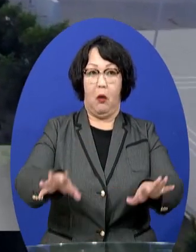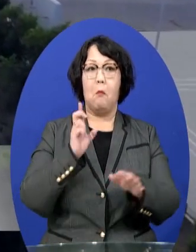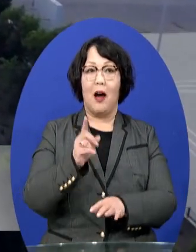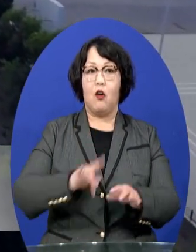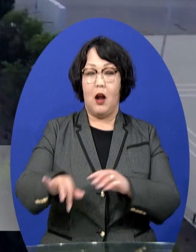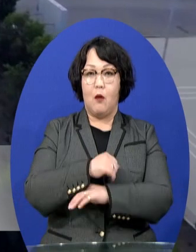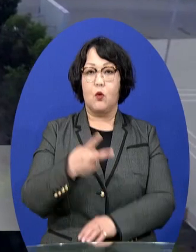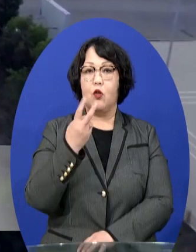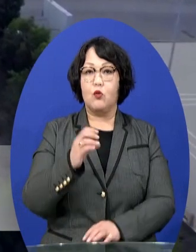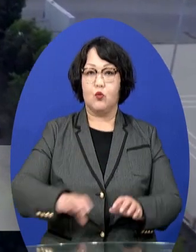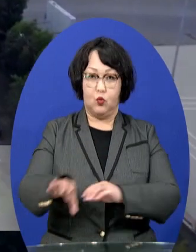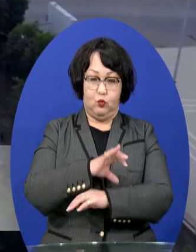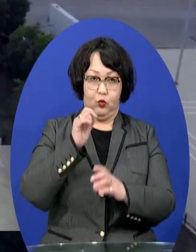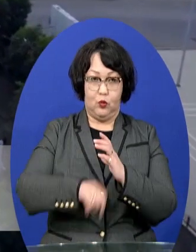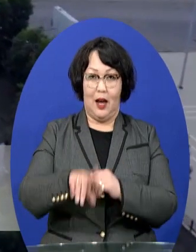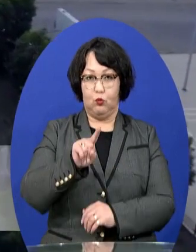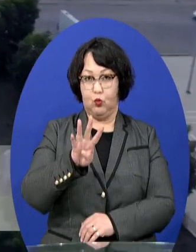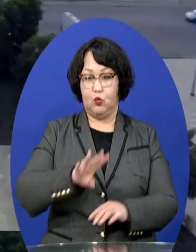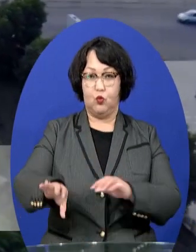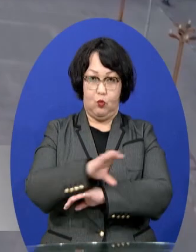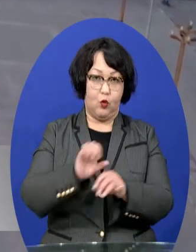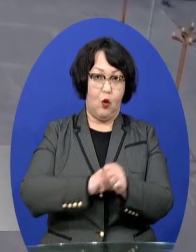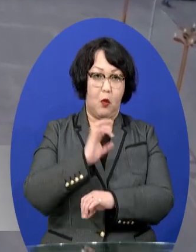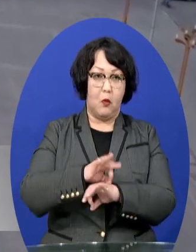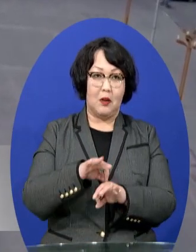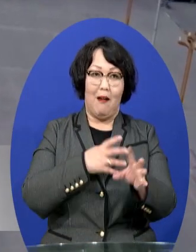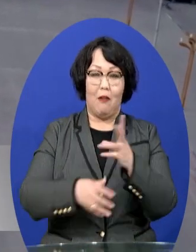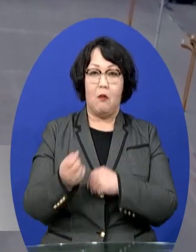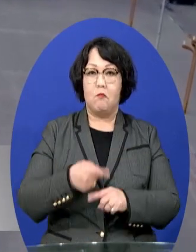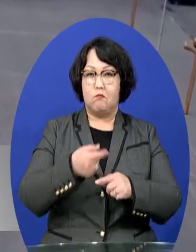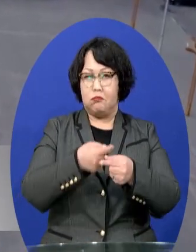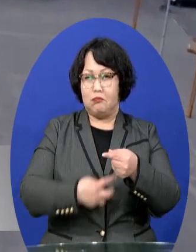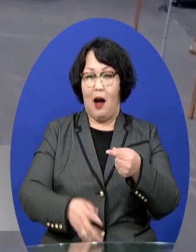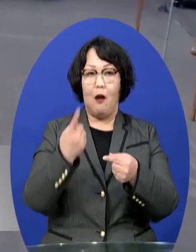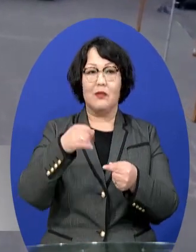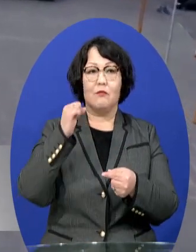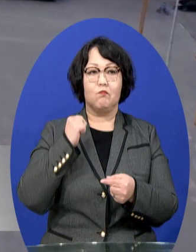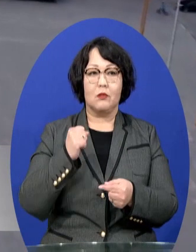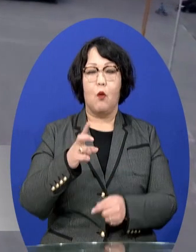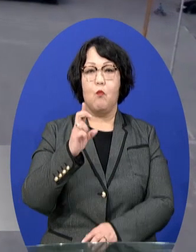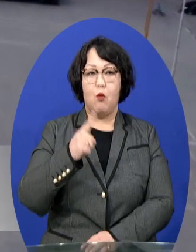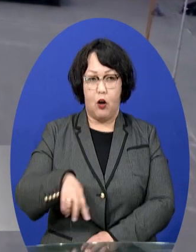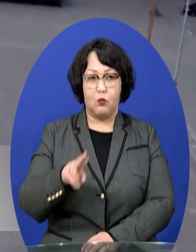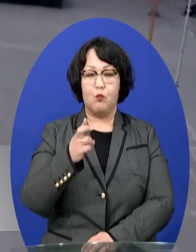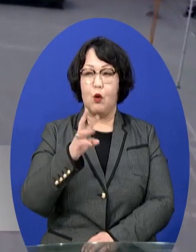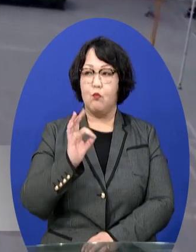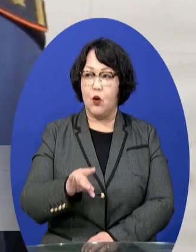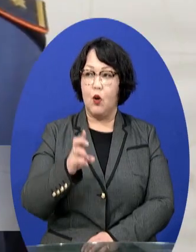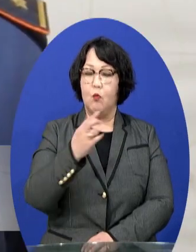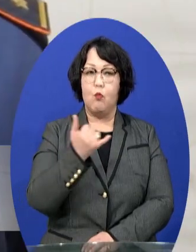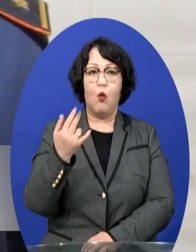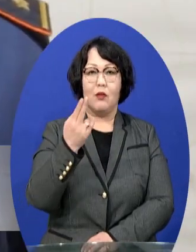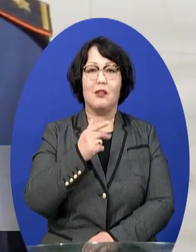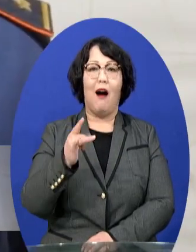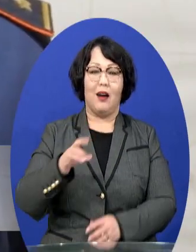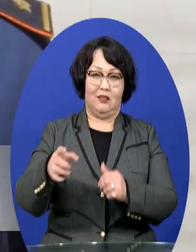аймгийн 20 сумаас 14 суманд нь халдвар бүртгэснээс хамгийн их өвчлөлтэй нь Богд, Бөмбөр, Буцхан сум байна. За